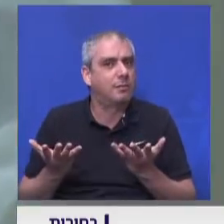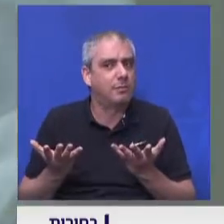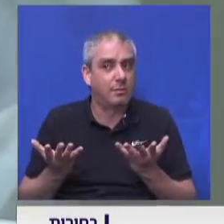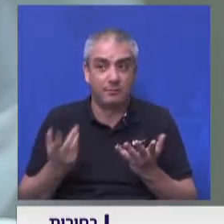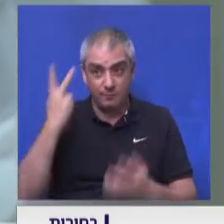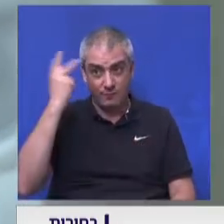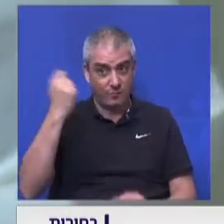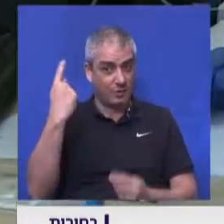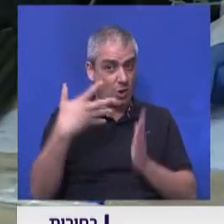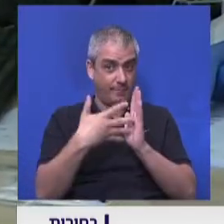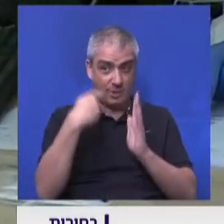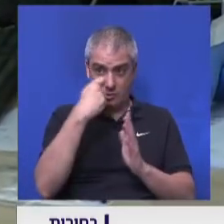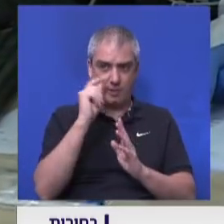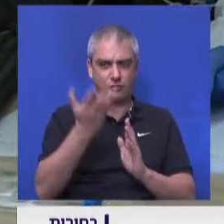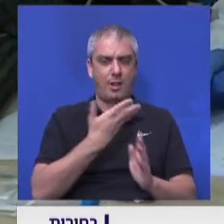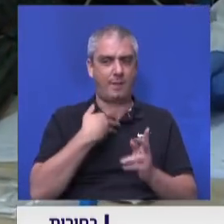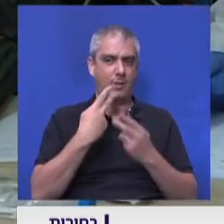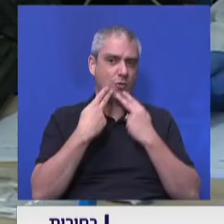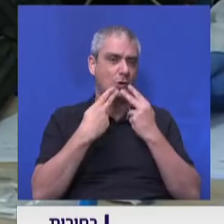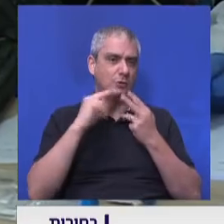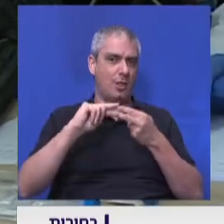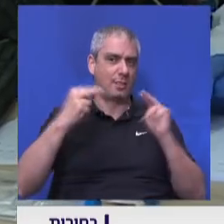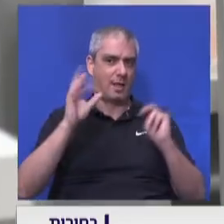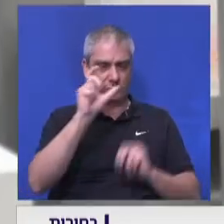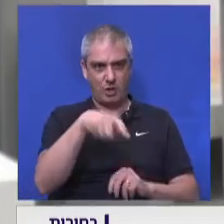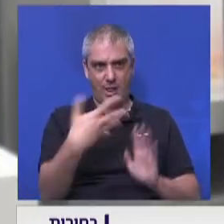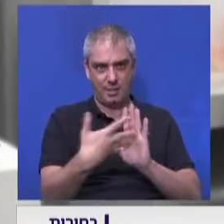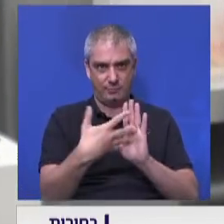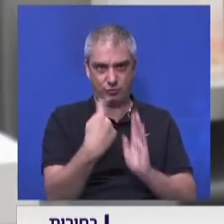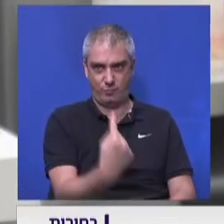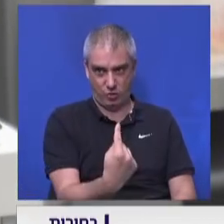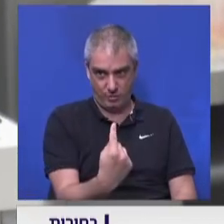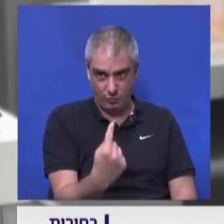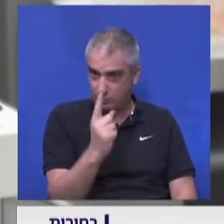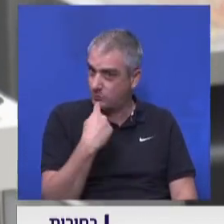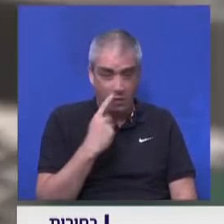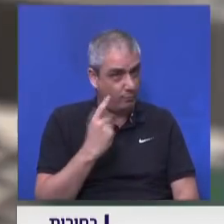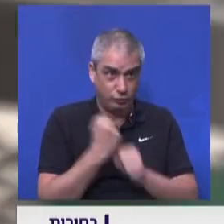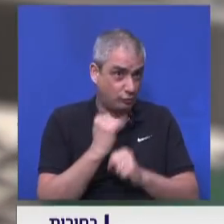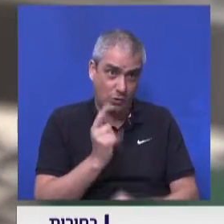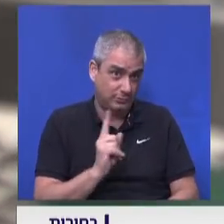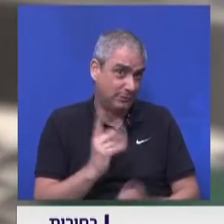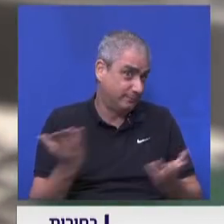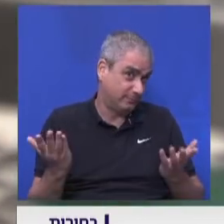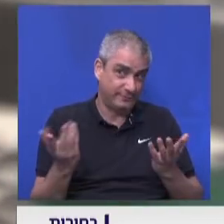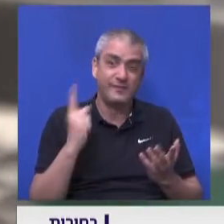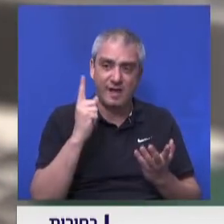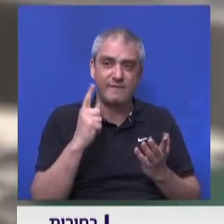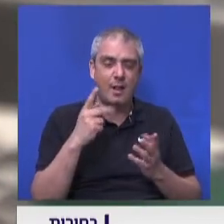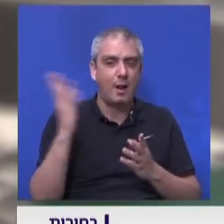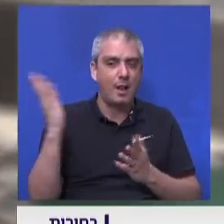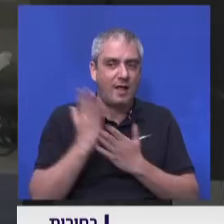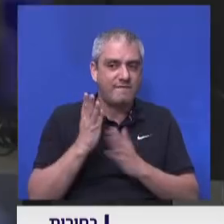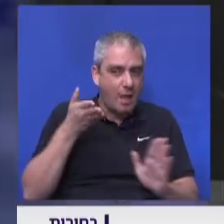קורונה אפשר לקבל גם תוצאות DNA של הנבדק. זה לא אומר שזה נעשה, אבל דריסת רגל ראשונה של